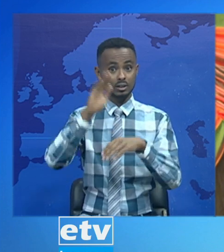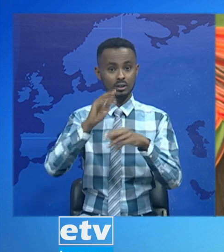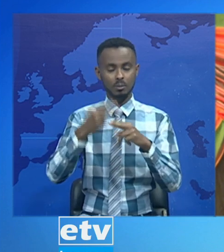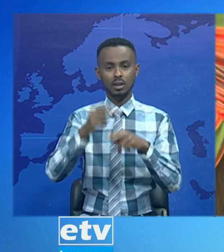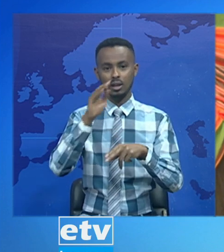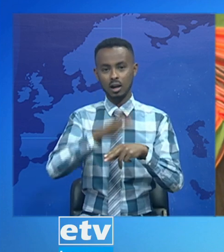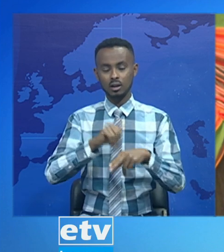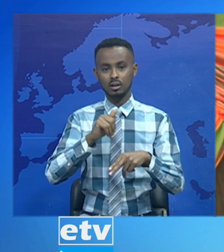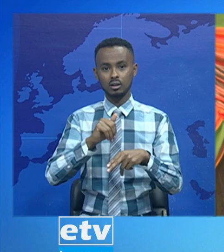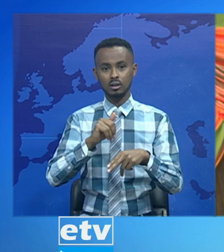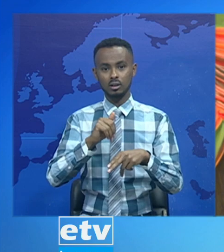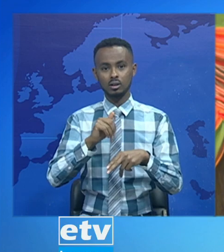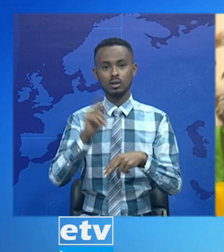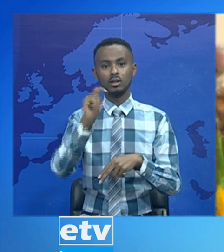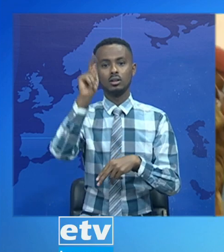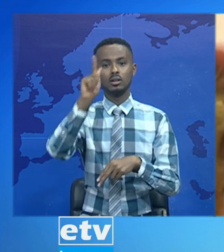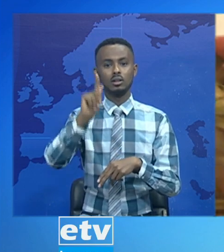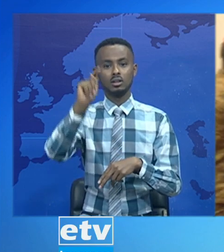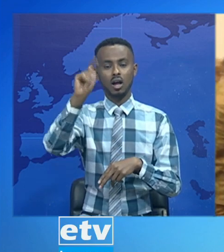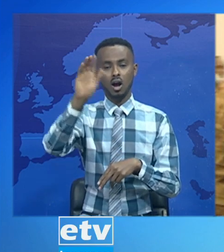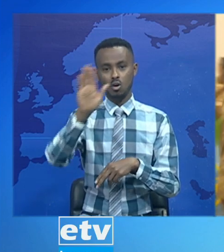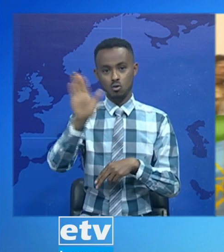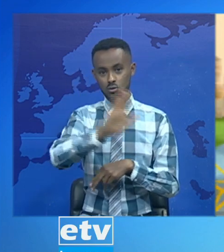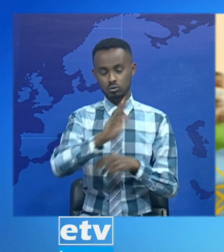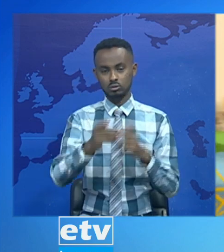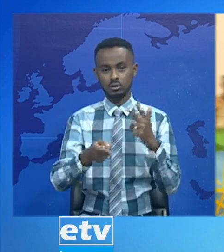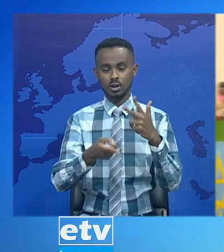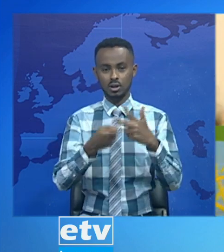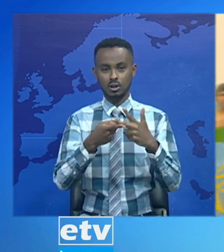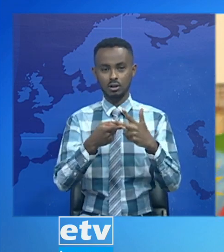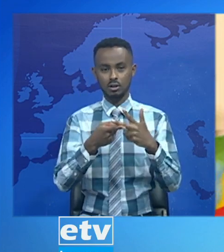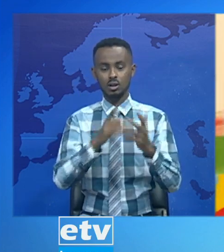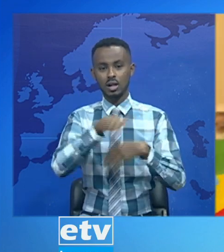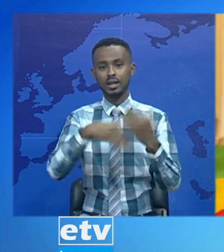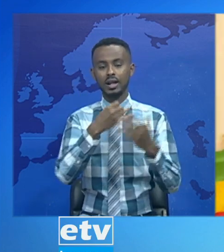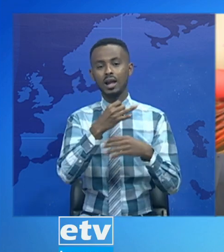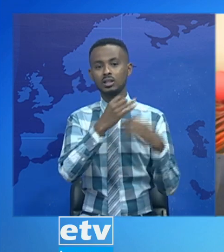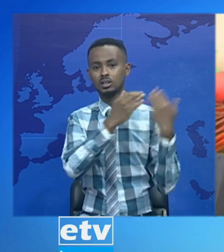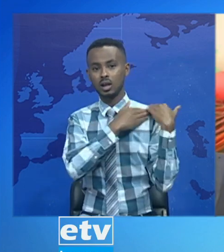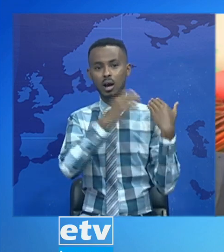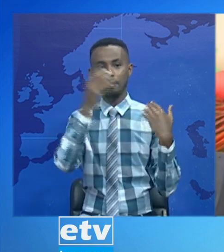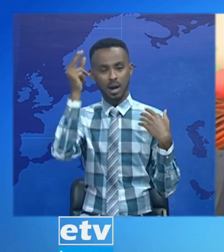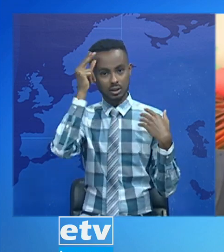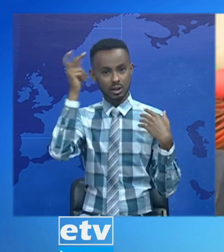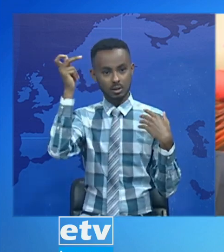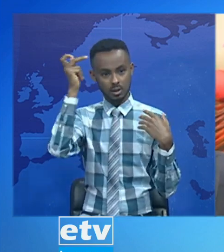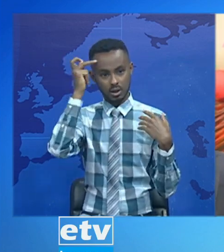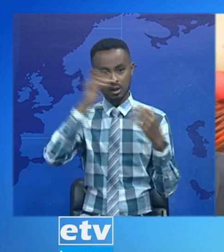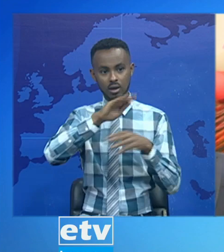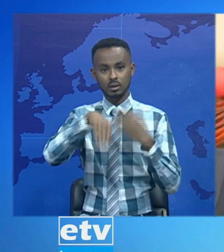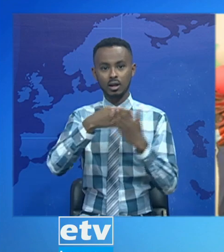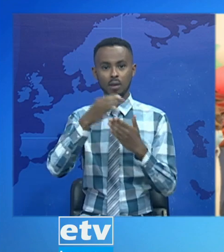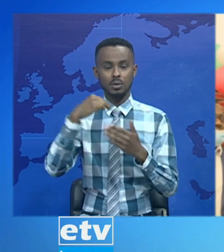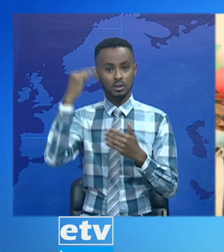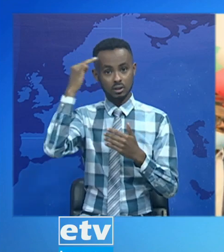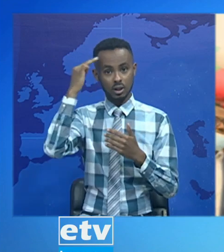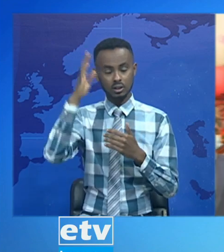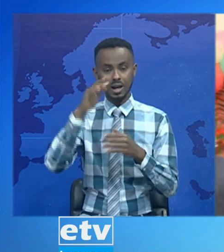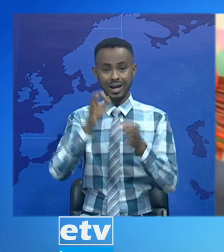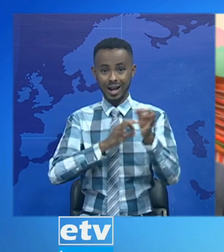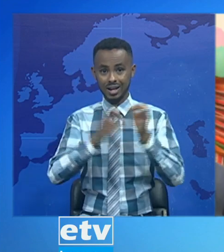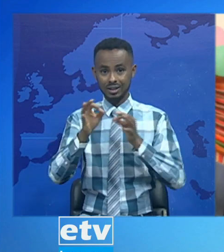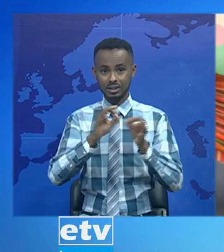አገላለጽ ቲንታብ። ሶስተኛ ሌተናል ጀነራል ባጫ ደባለ ጠቅላይ ሚኒስትራችን